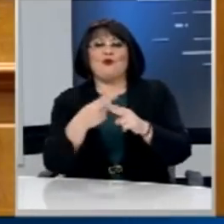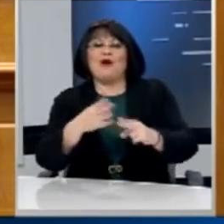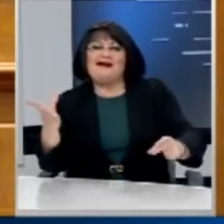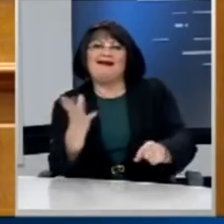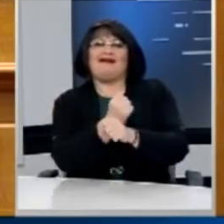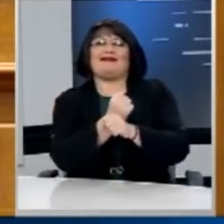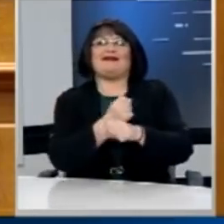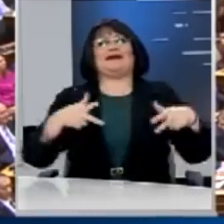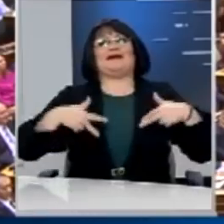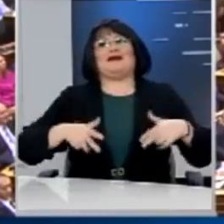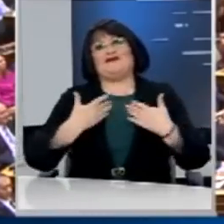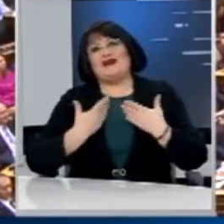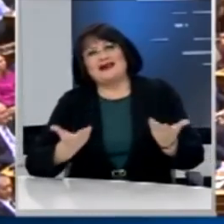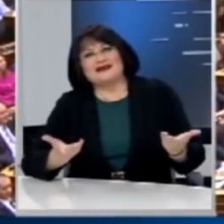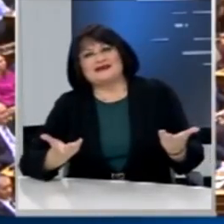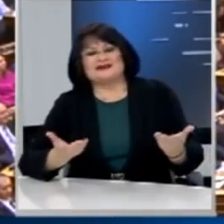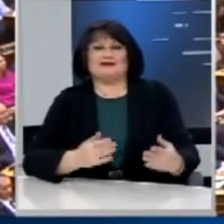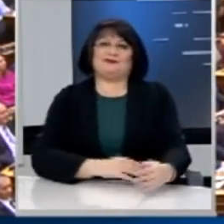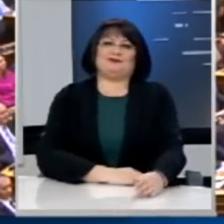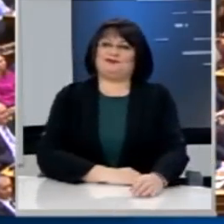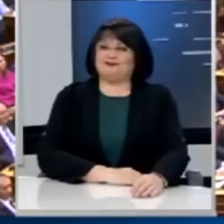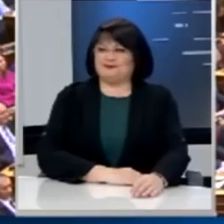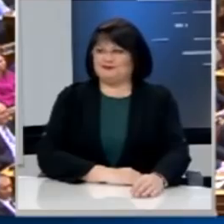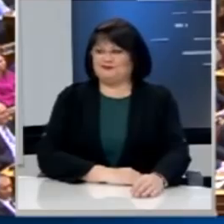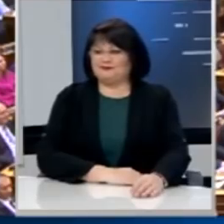κατάκτηση για την κυβέρνησή μας.